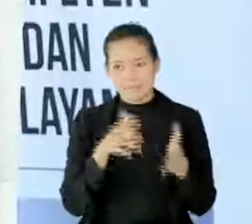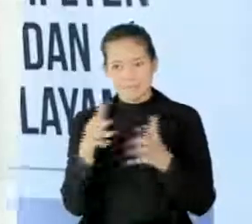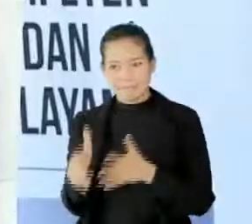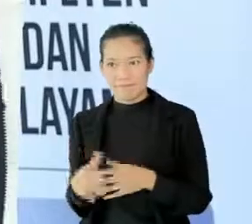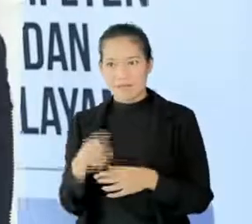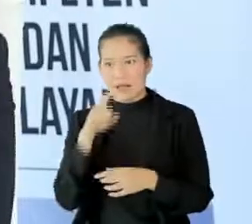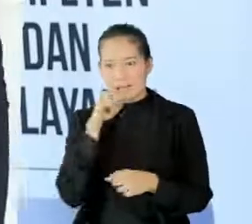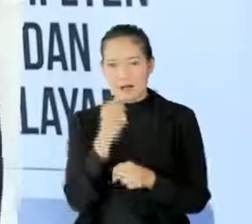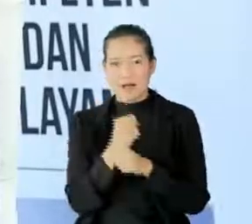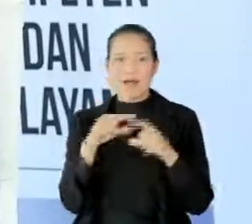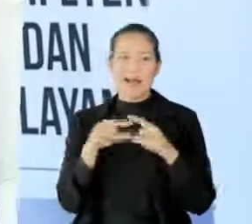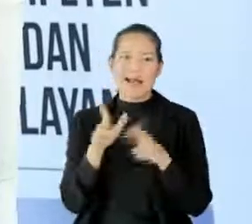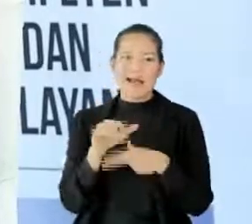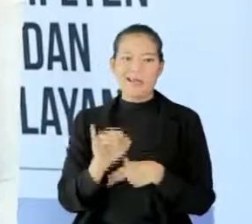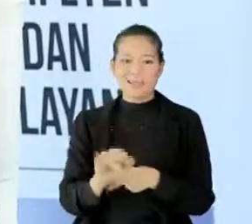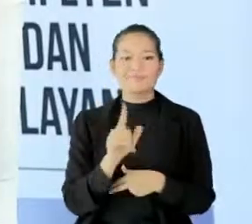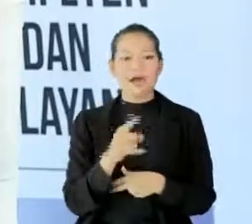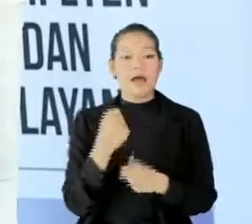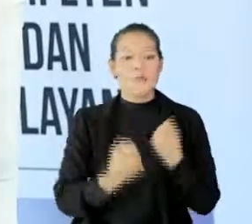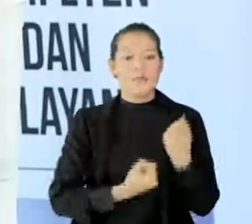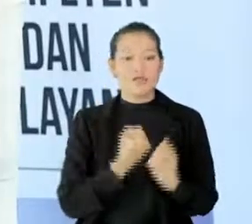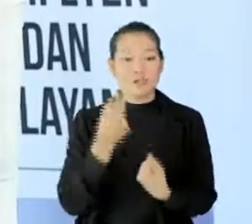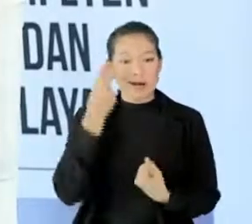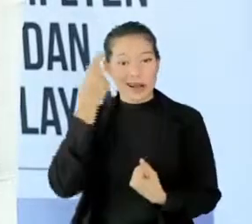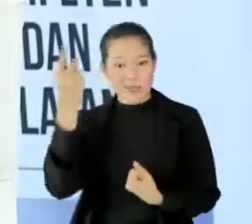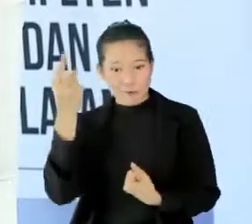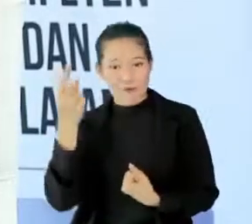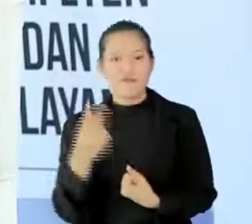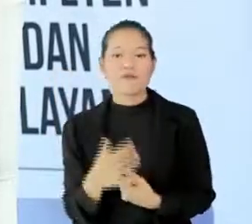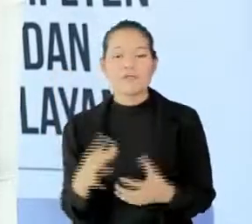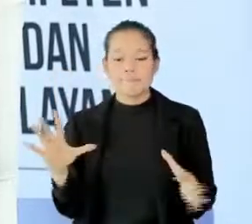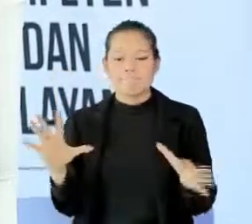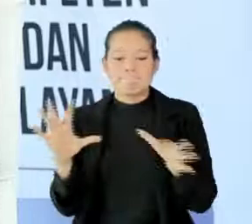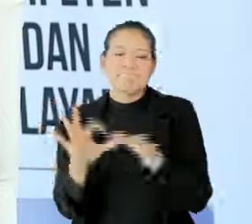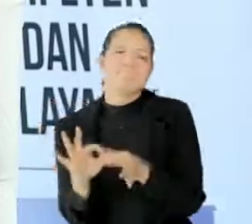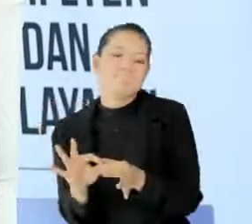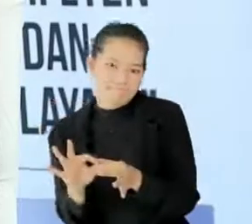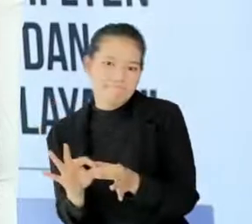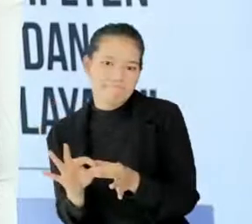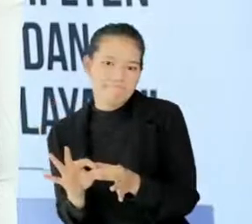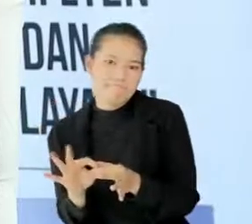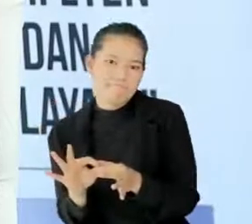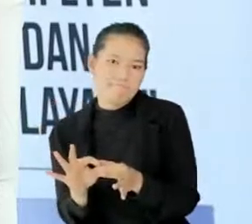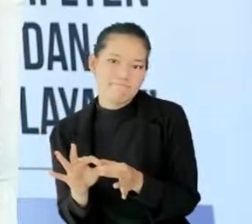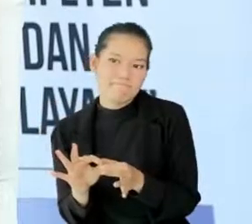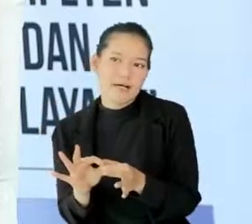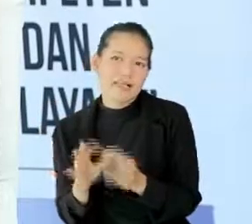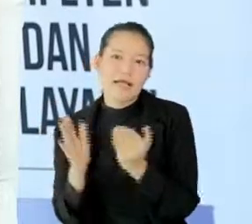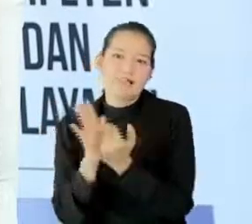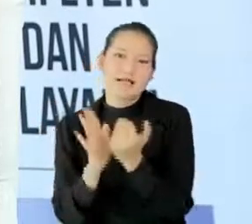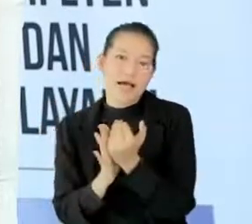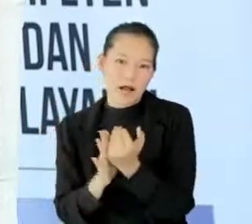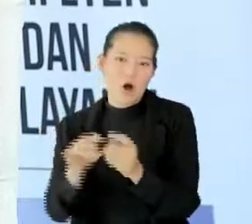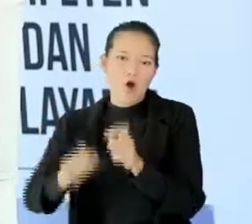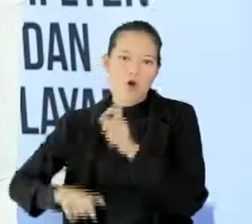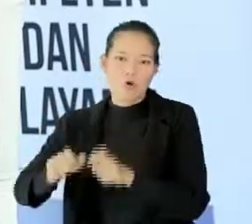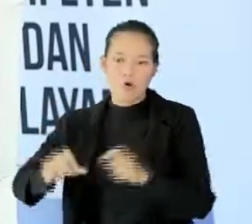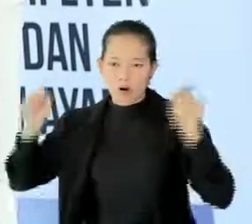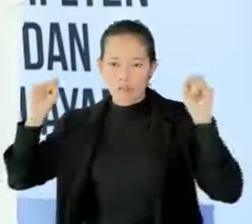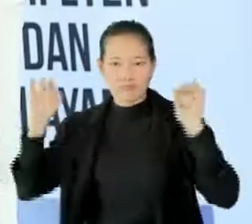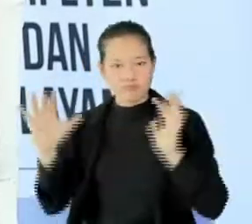Pak Ganip lagi Pak. Pak, industri kreatif ini kan tidak dapat dilepaskan Pak Jenderal ya dengan event-event yang mengharuskan orang